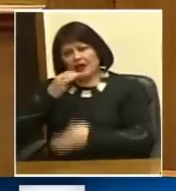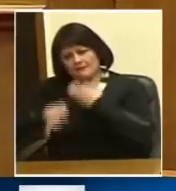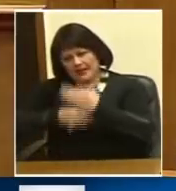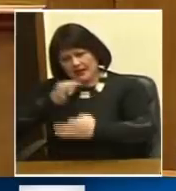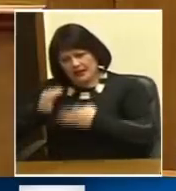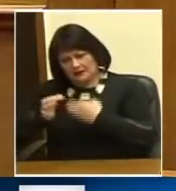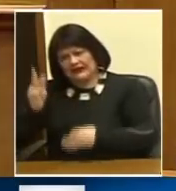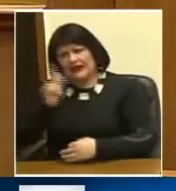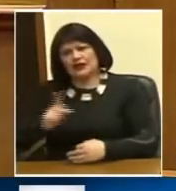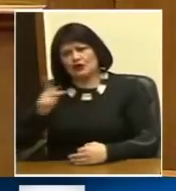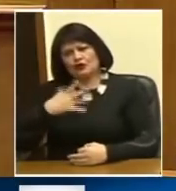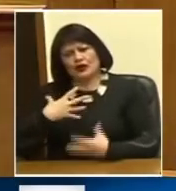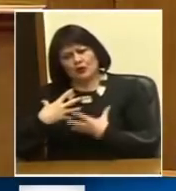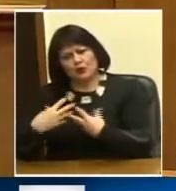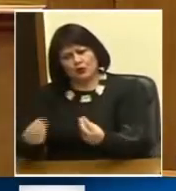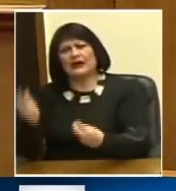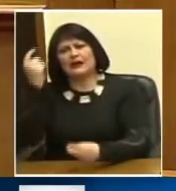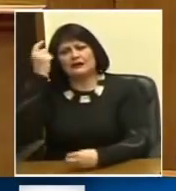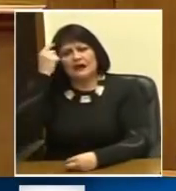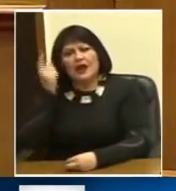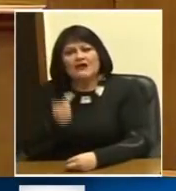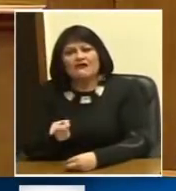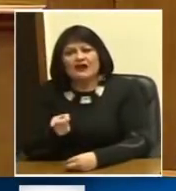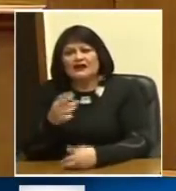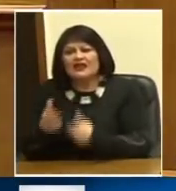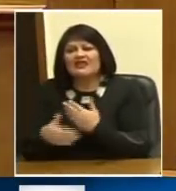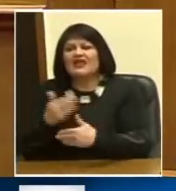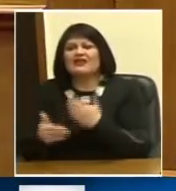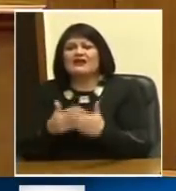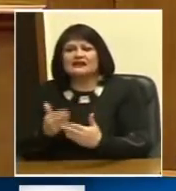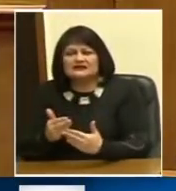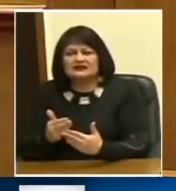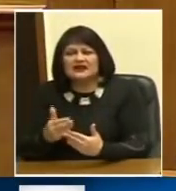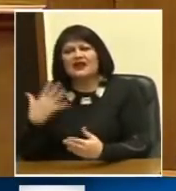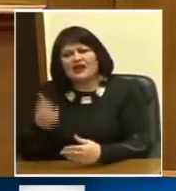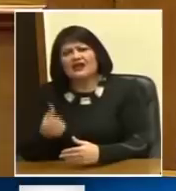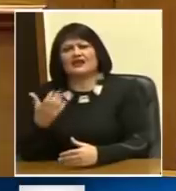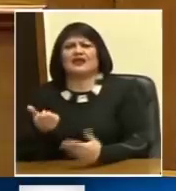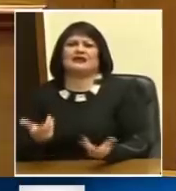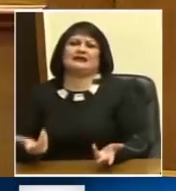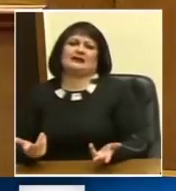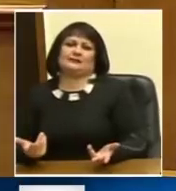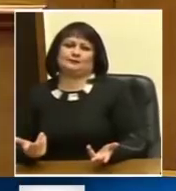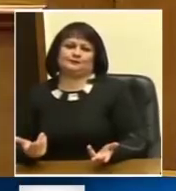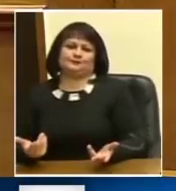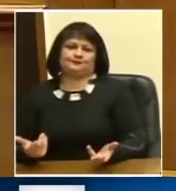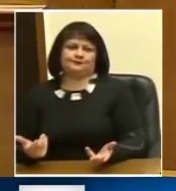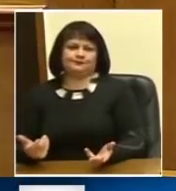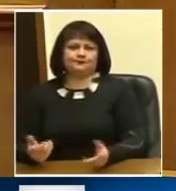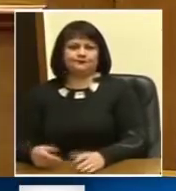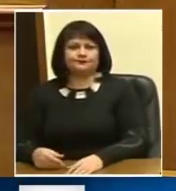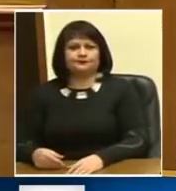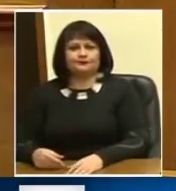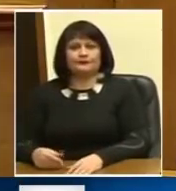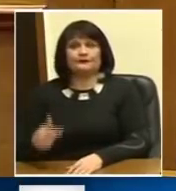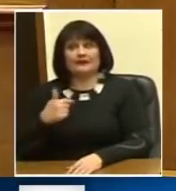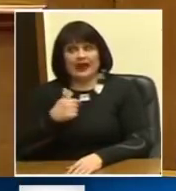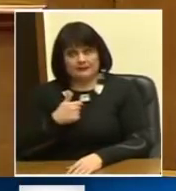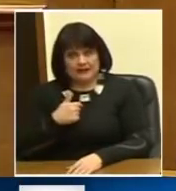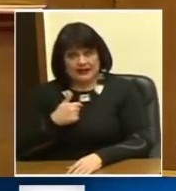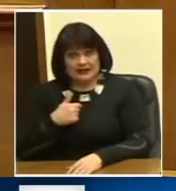κατανοεί και ταυτόχρονα αυτή η διαδικασία έχει και διατάφτα. Και σε αυτό το διατάφτα θα σηκώσουμε τα χεράκια